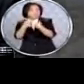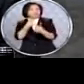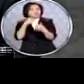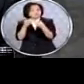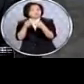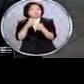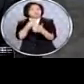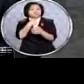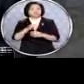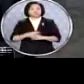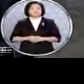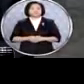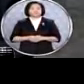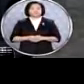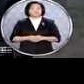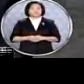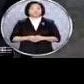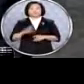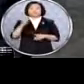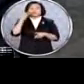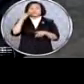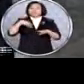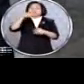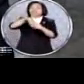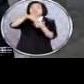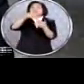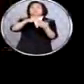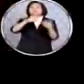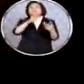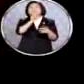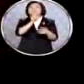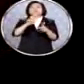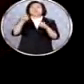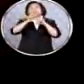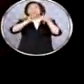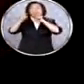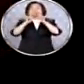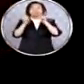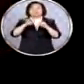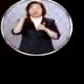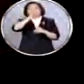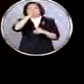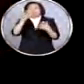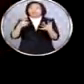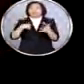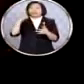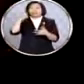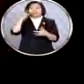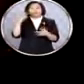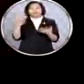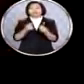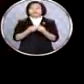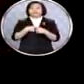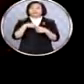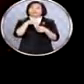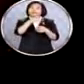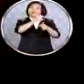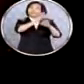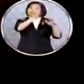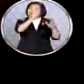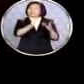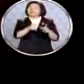谈。如果我们选举的时候老是在谈有的没有的，我跟马主席、蔡主席都